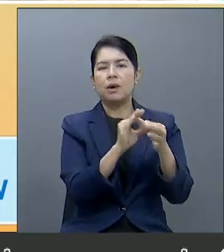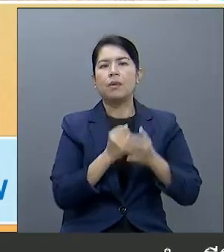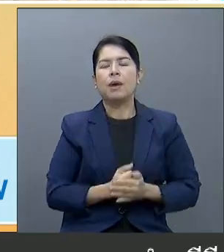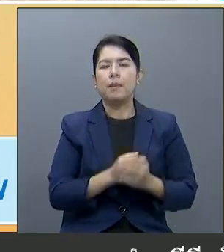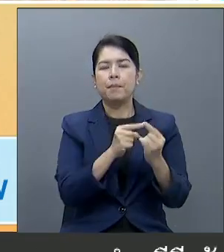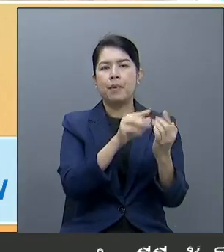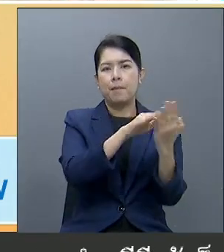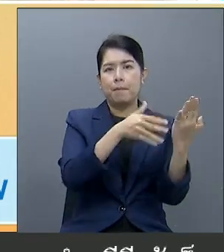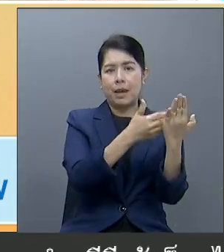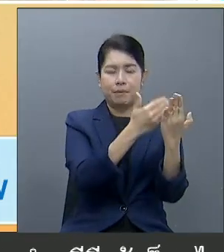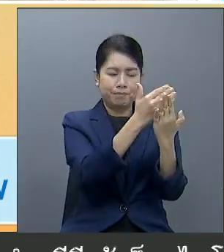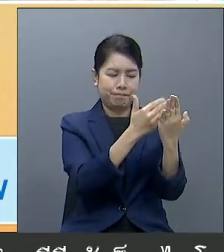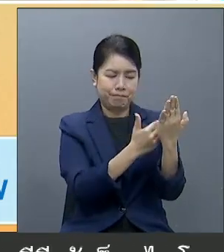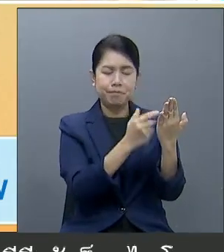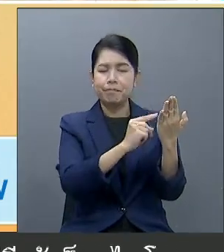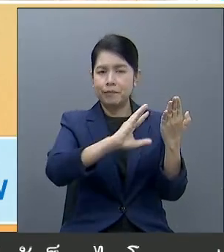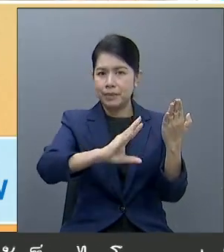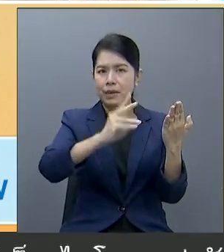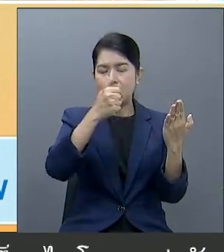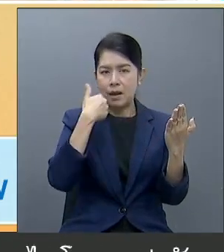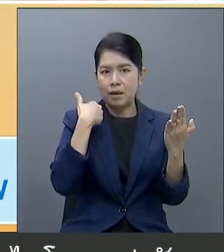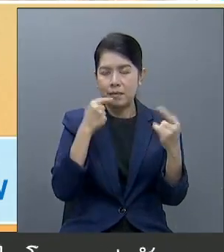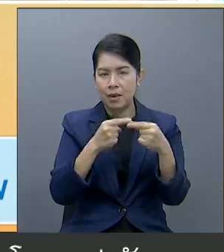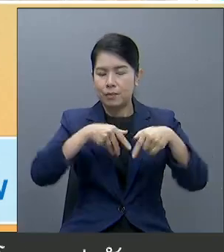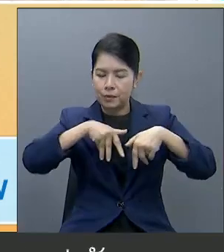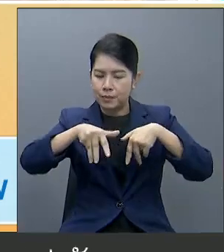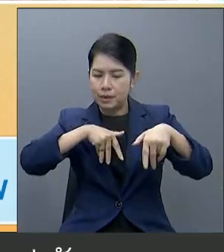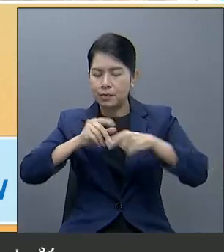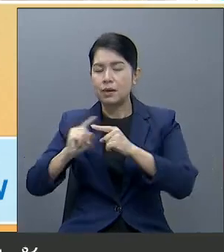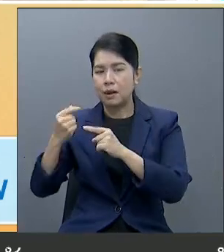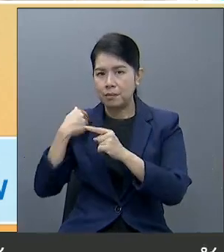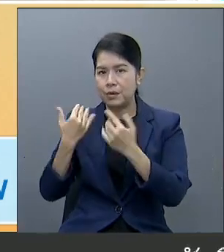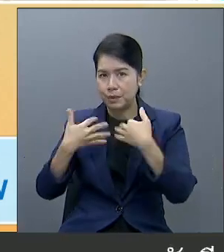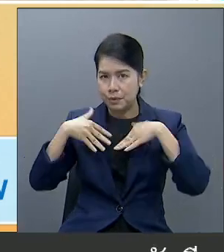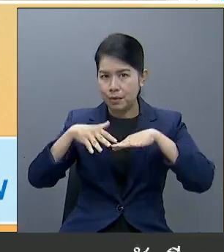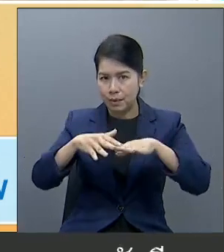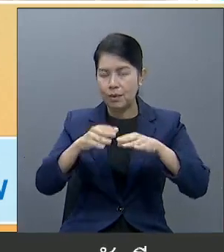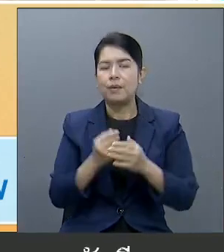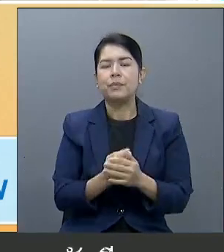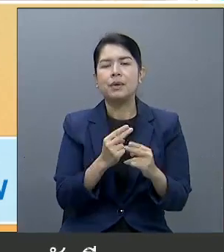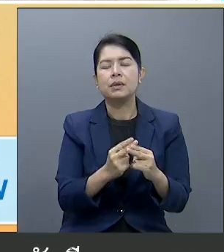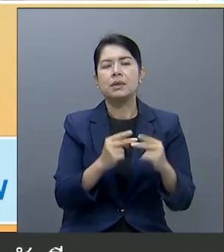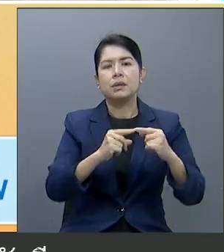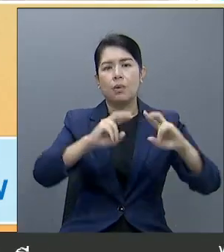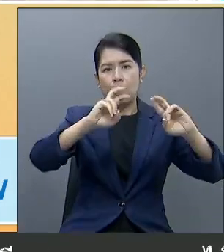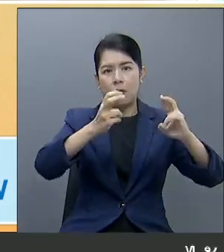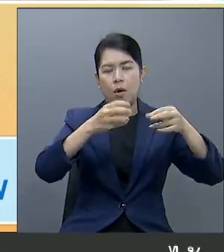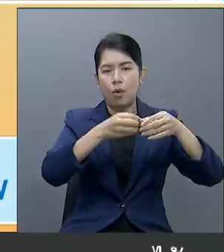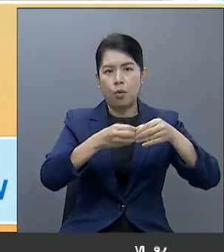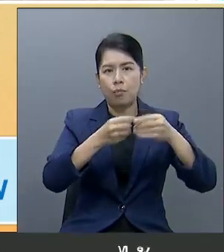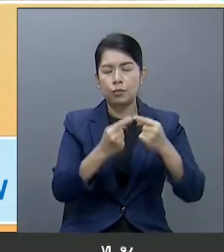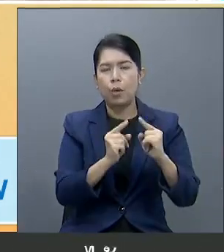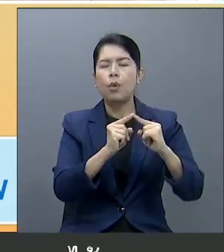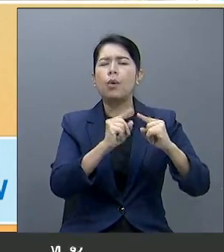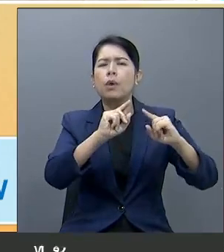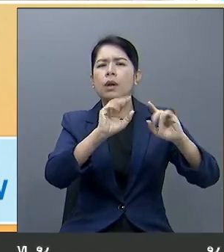ายแบบมีส่วนร่ว ม เป็นกระบวนการพัฒนานโยบายสาธารณะเขาเรียกว่าเป็นกระบวนการสมัชชาเฉพาะประเด็นก็จะมีการเลือกประเด็